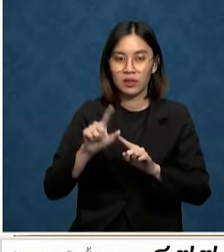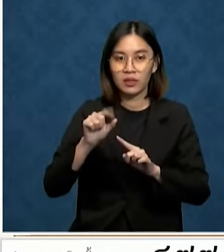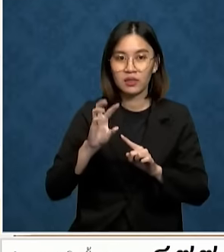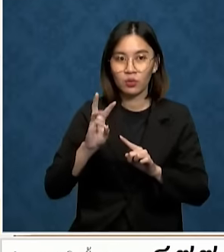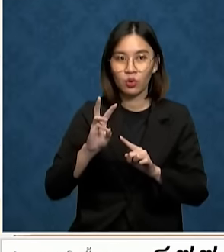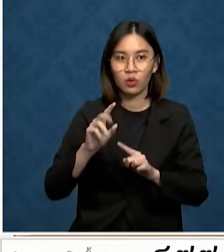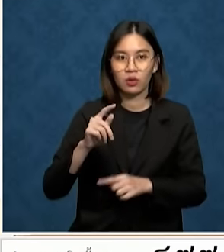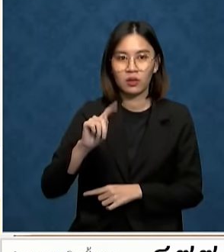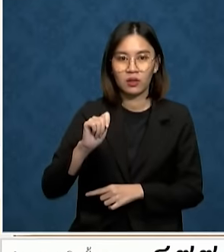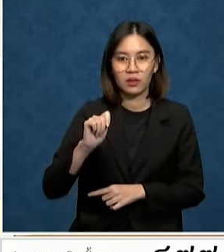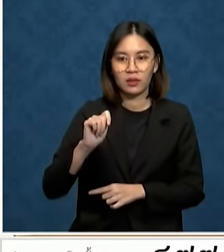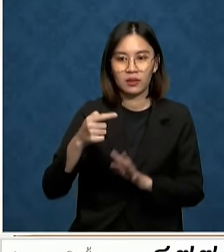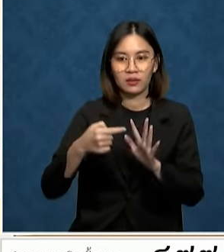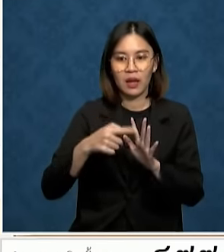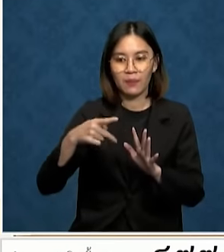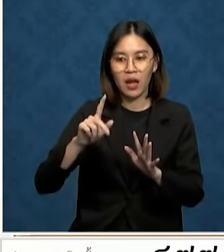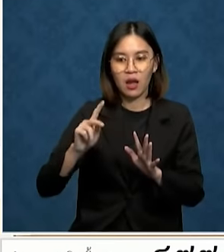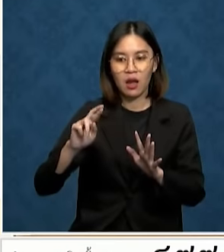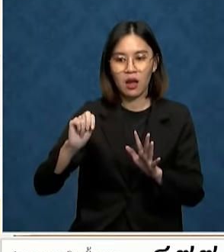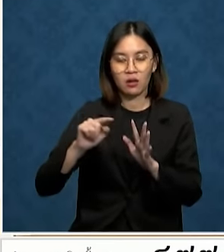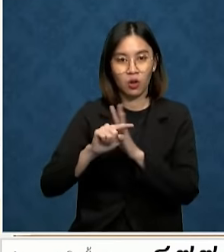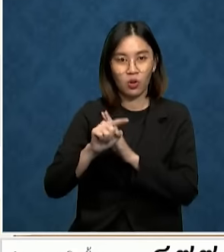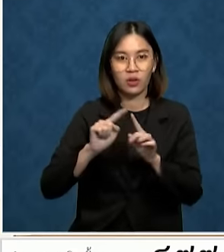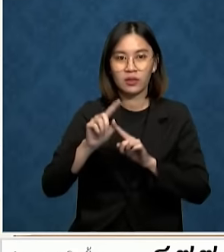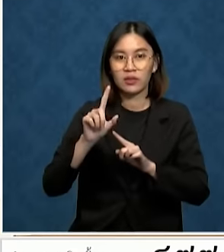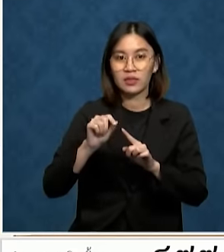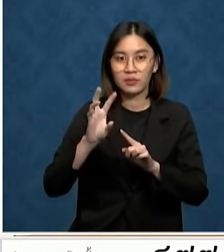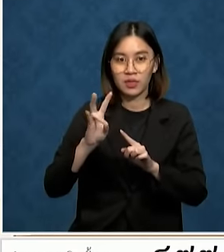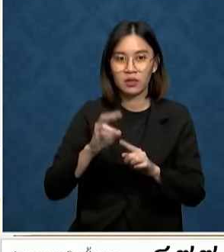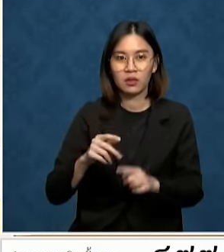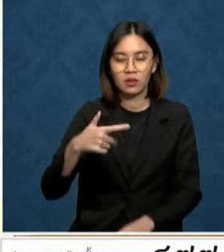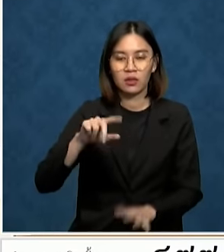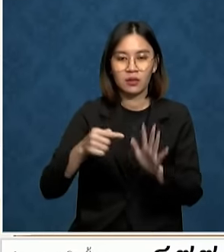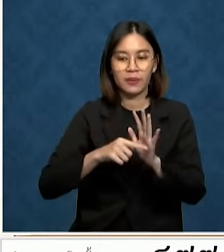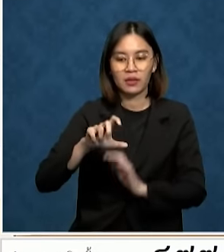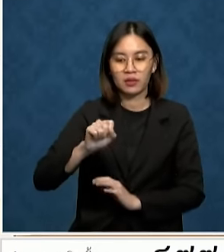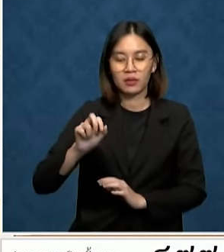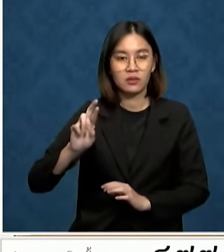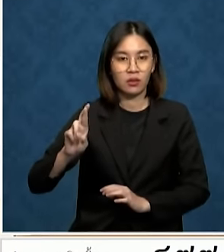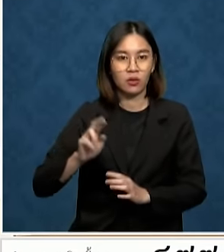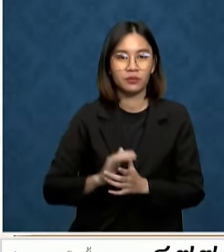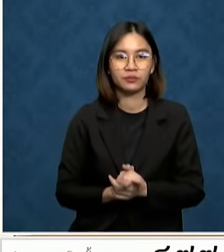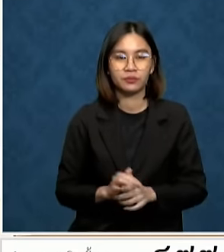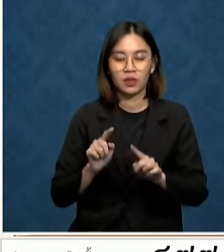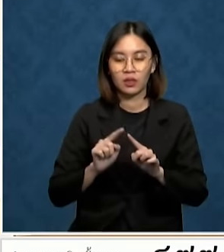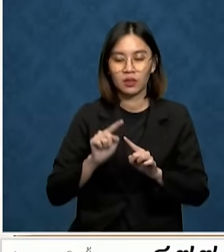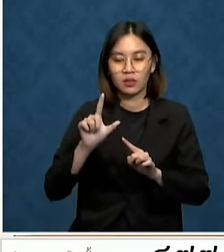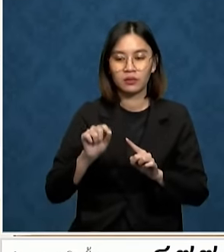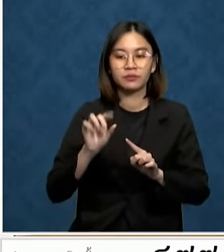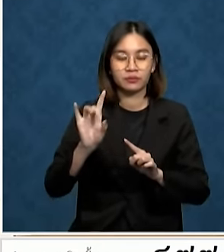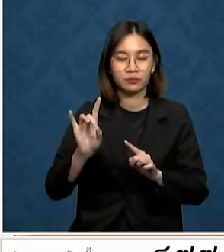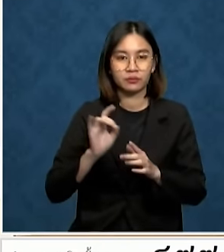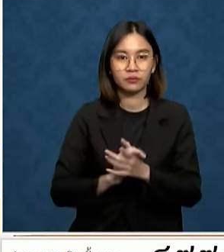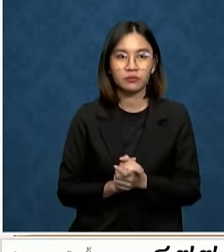ในถาปกรกุเจริญ 27. ในพัทธรสสาครสถีร28.